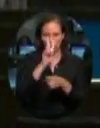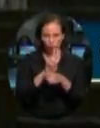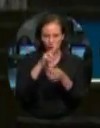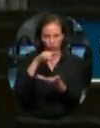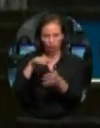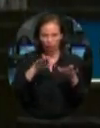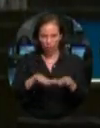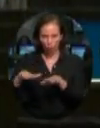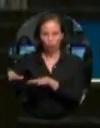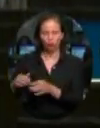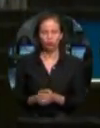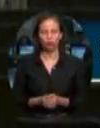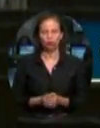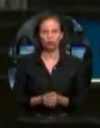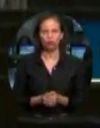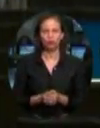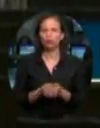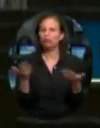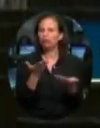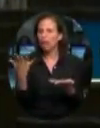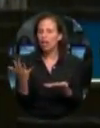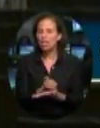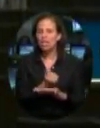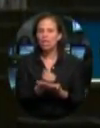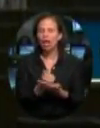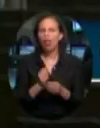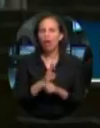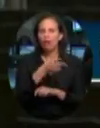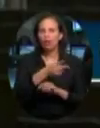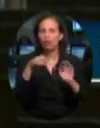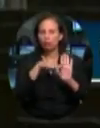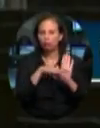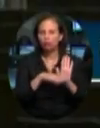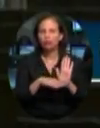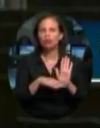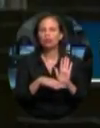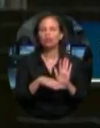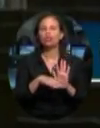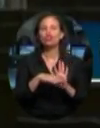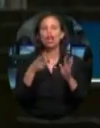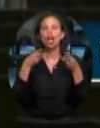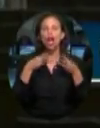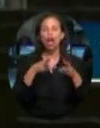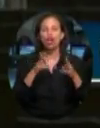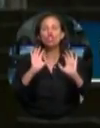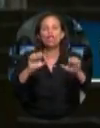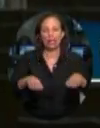מעבר לשריוני, מה שהוא הצליח להעביר זה שהשליטה הפיננסית ובמנגנון של המפלגה